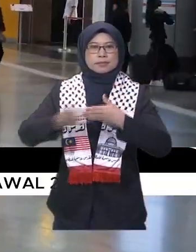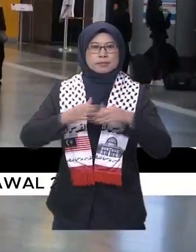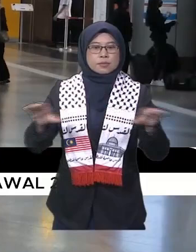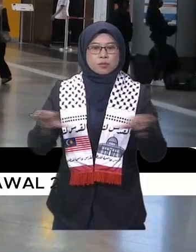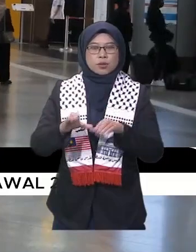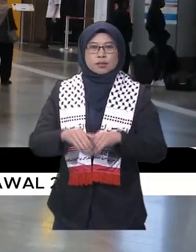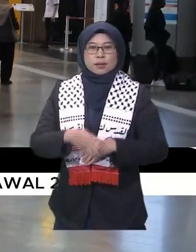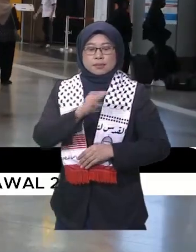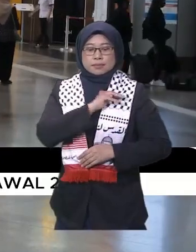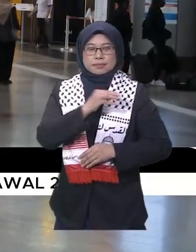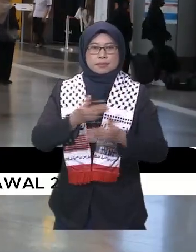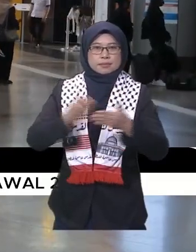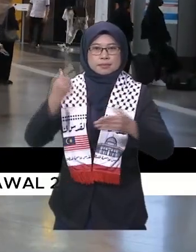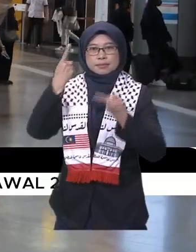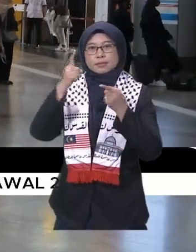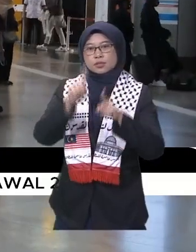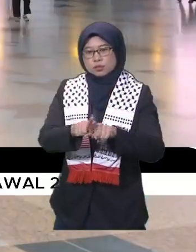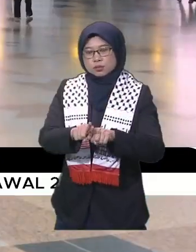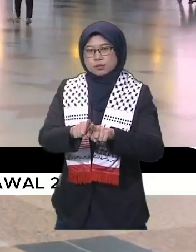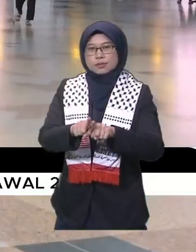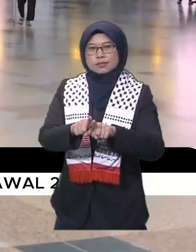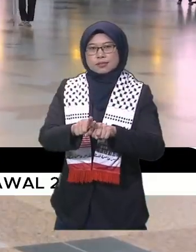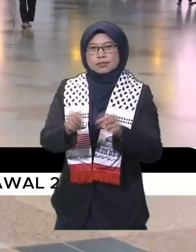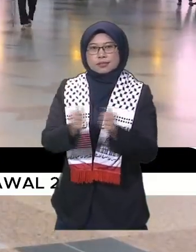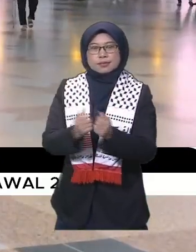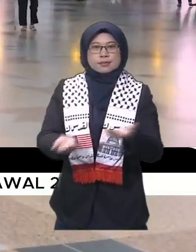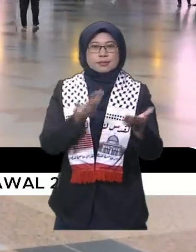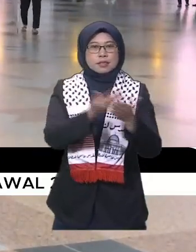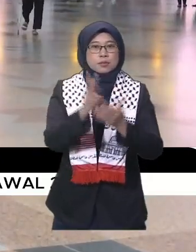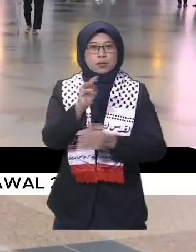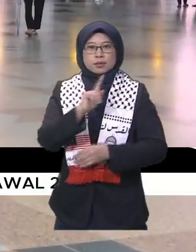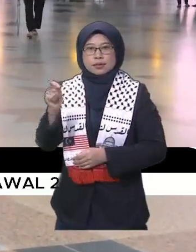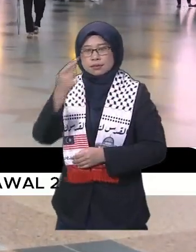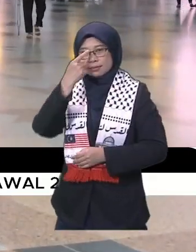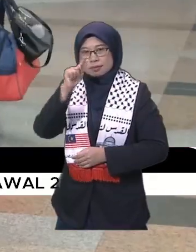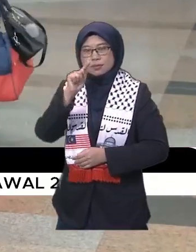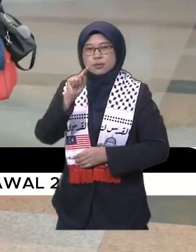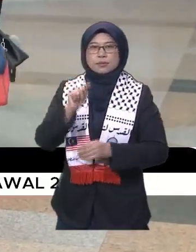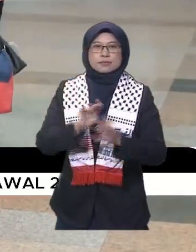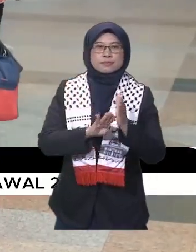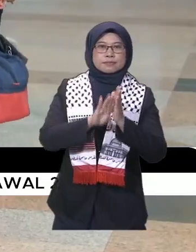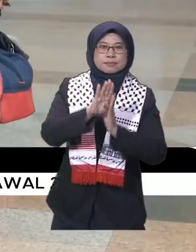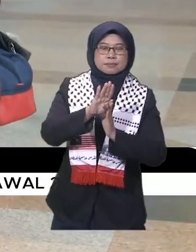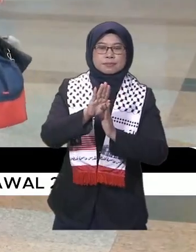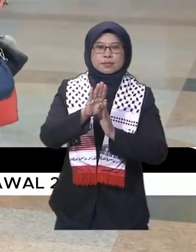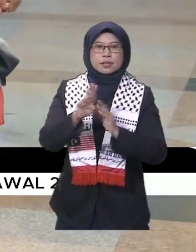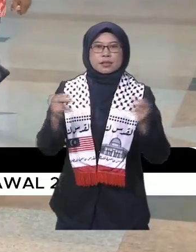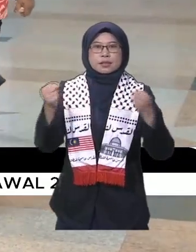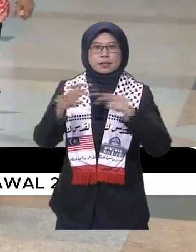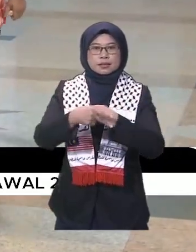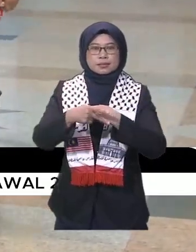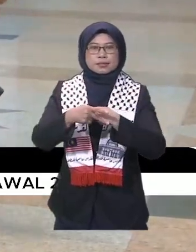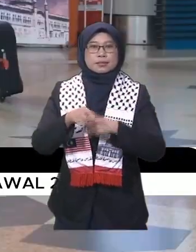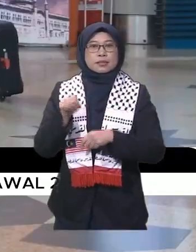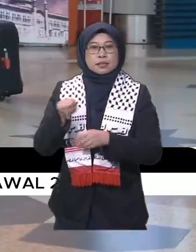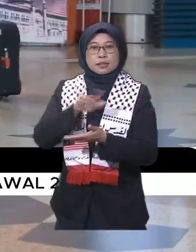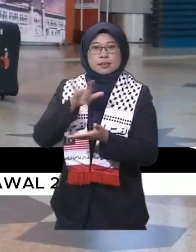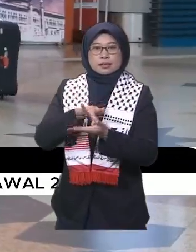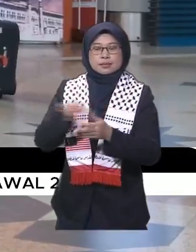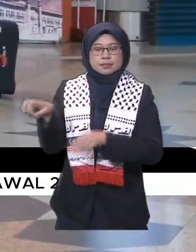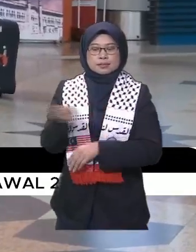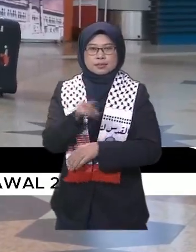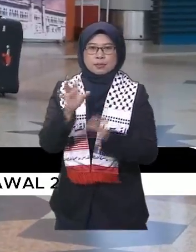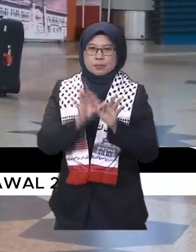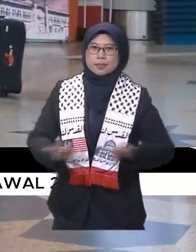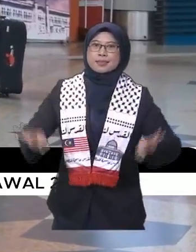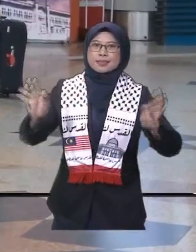jemaah menteri sebelum ini bersetuju secara prinsip dengan cadangan mot untuk membangunkan semula KL Sentral yang merupakan hak pengangkutan